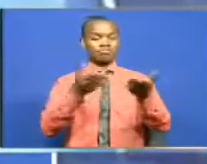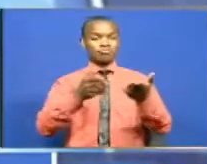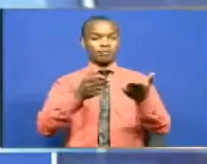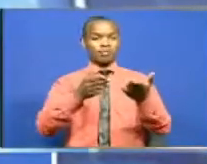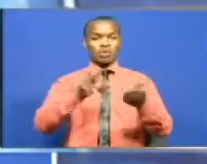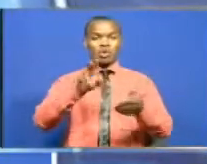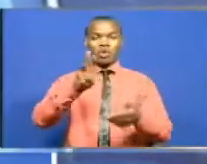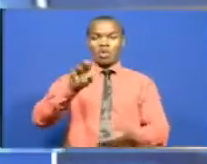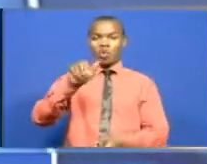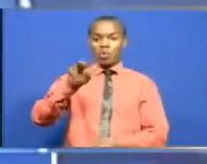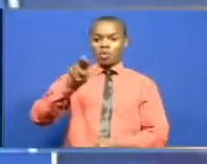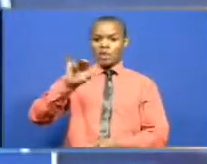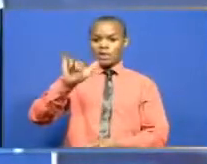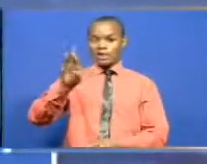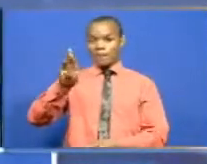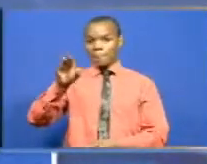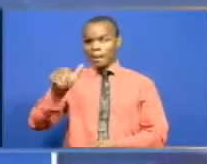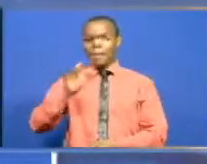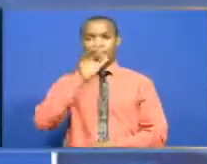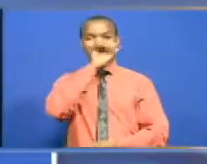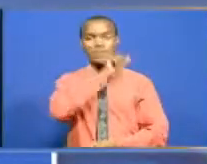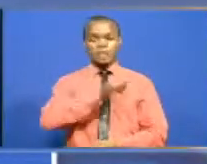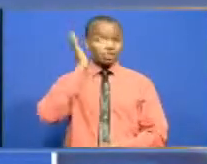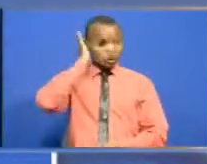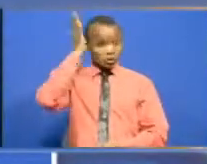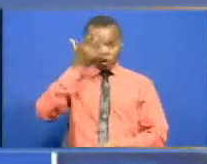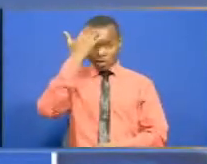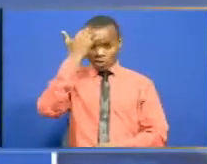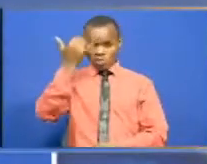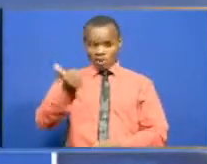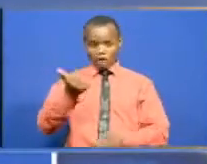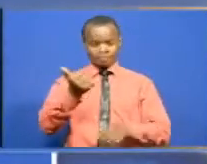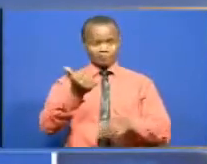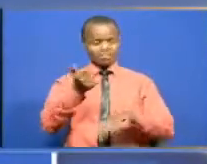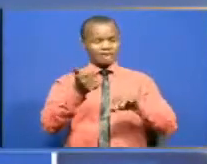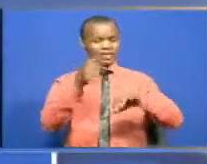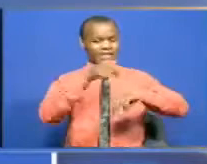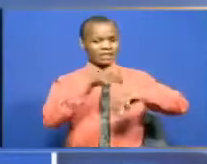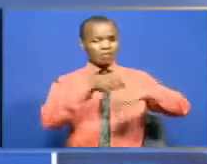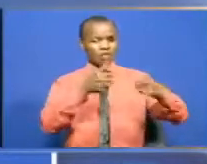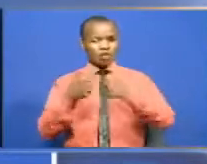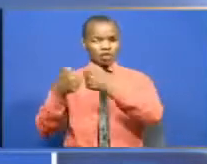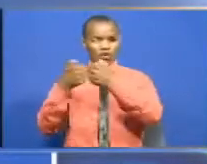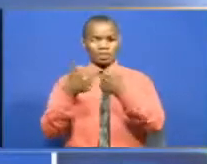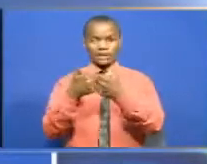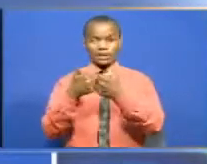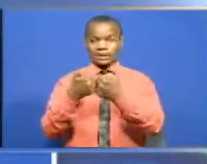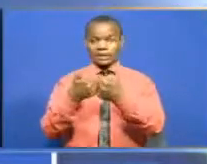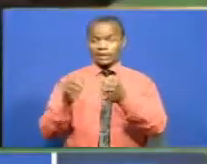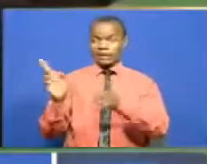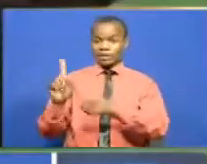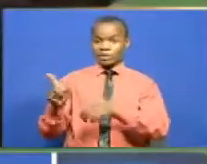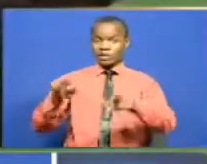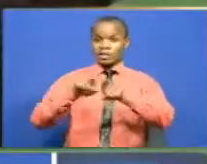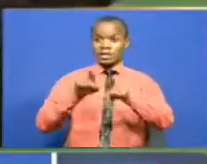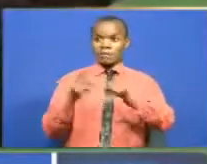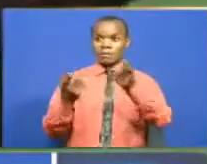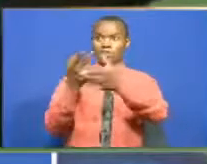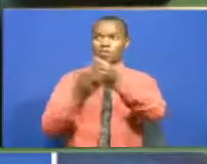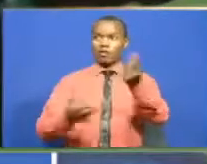wakati itakapochuana na Comoros katika mechi ya kufuzu kwa finali za kombe la bara Afrika Jumatano hii hapa mjini Nairobi. Wachezaji